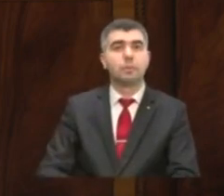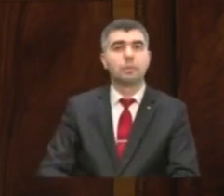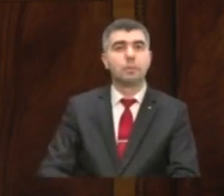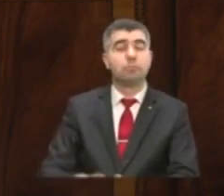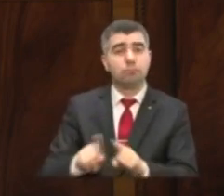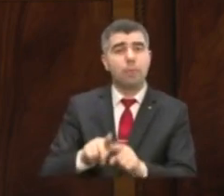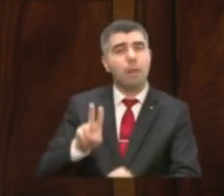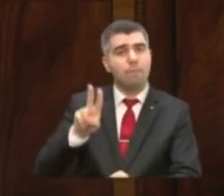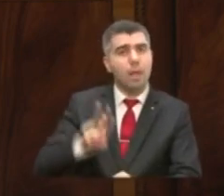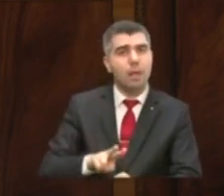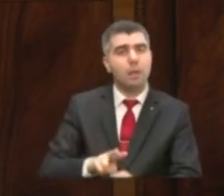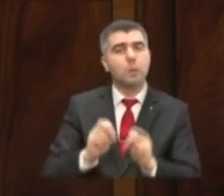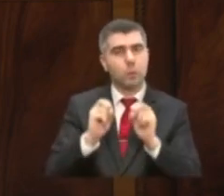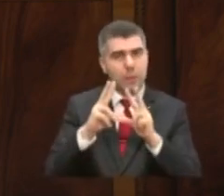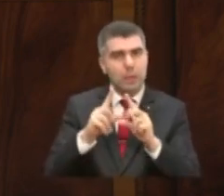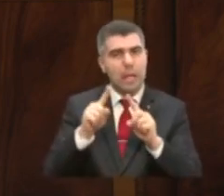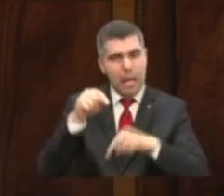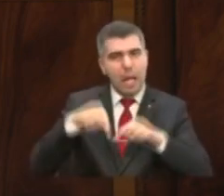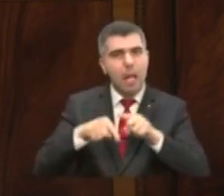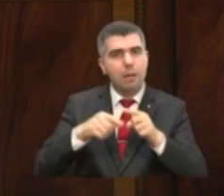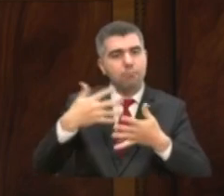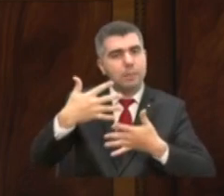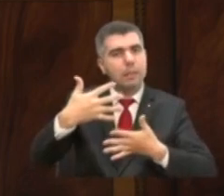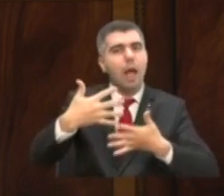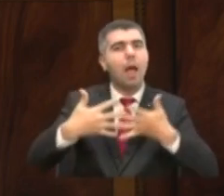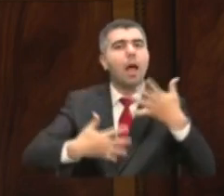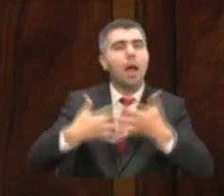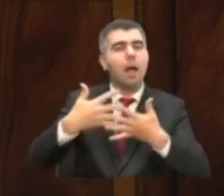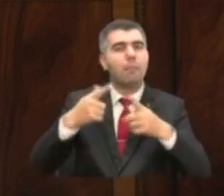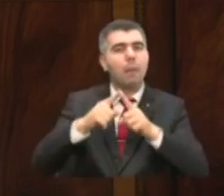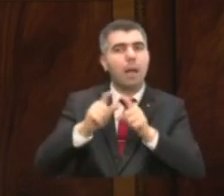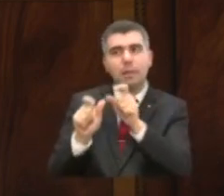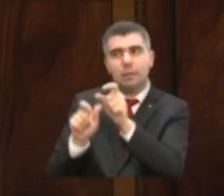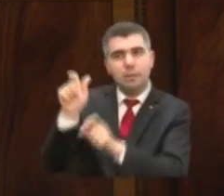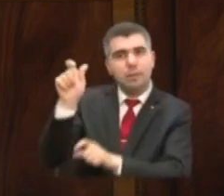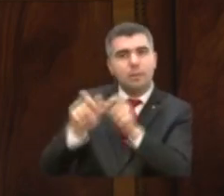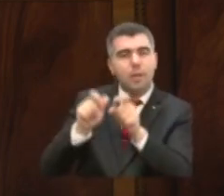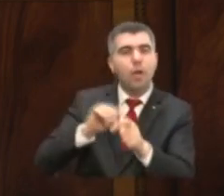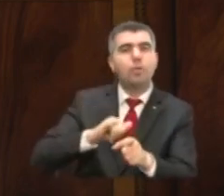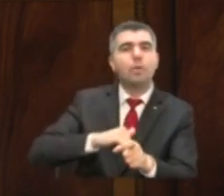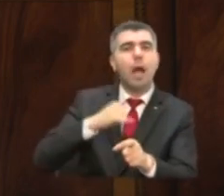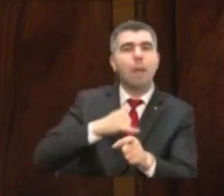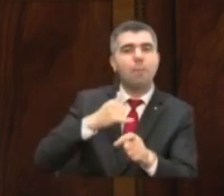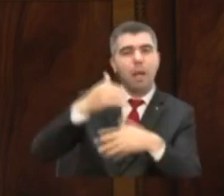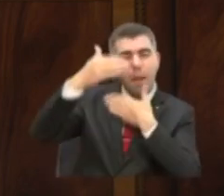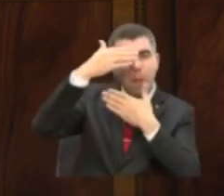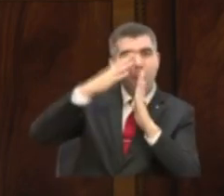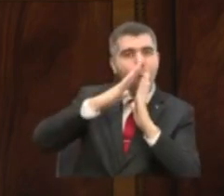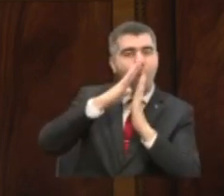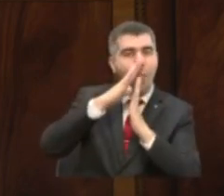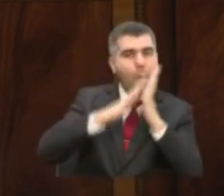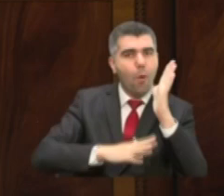صحيح أن هناك العديد من المطالب الاجتماعية، ولكن مطالب الشباب المغربي أولاً وأخيراً دائماً